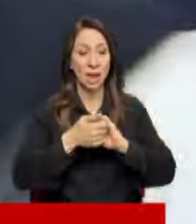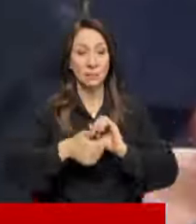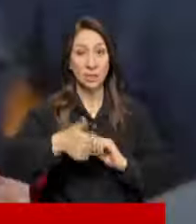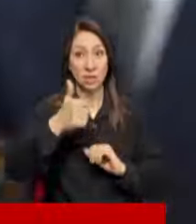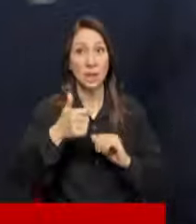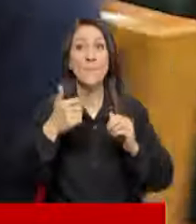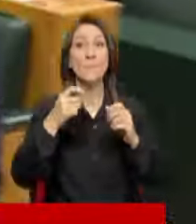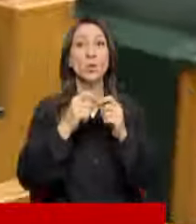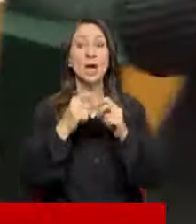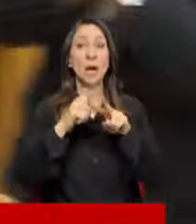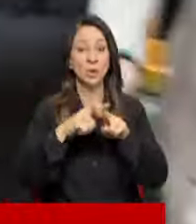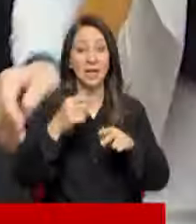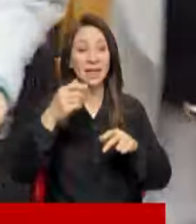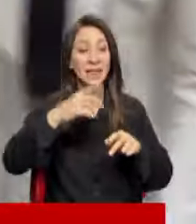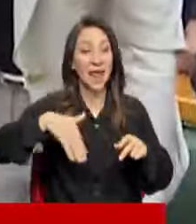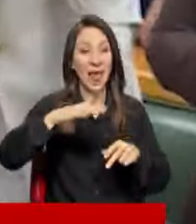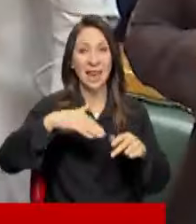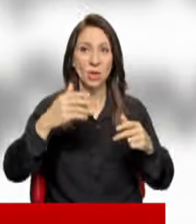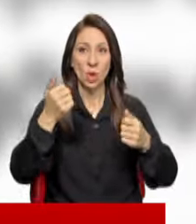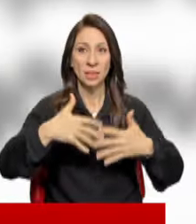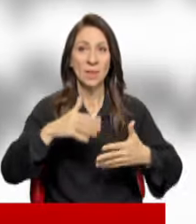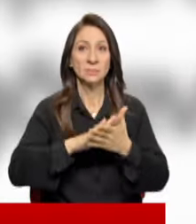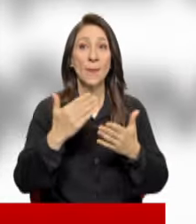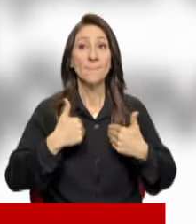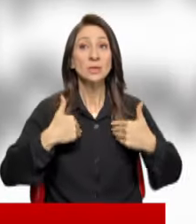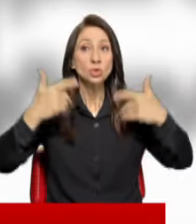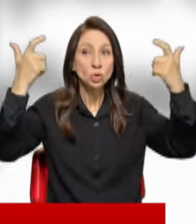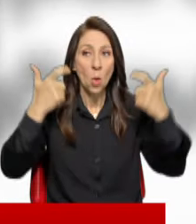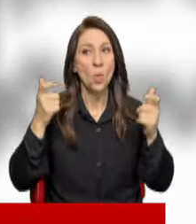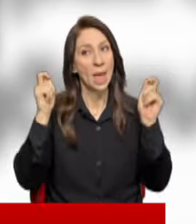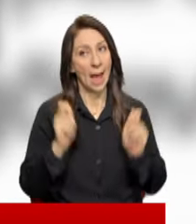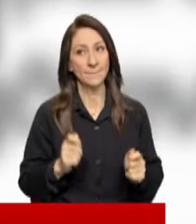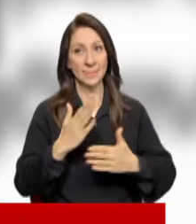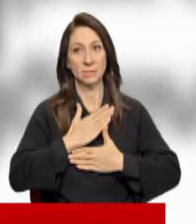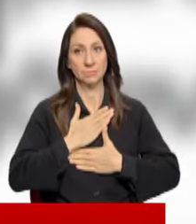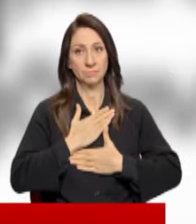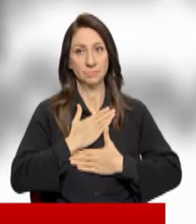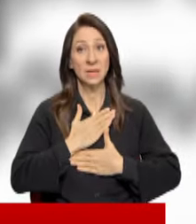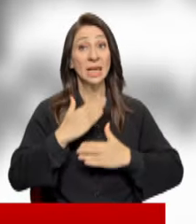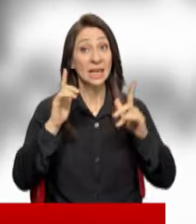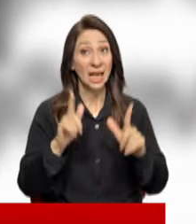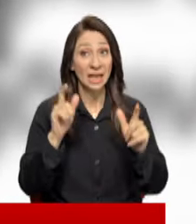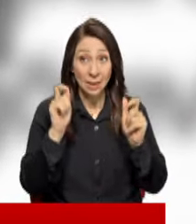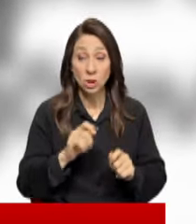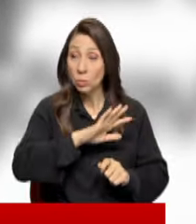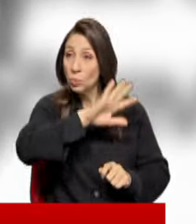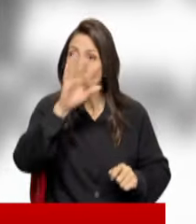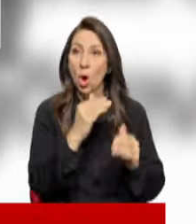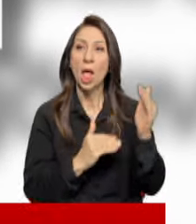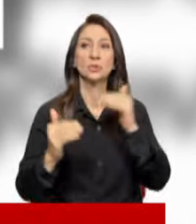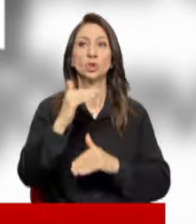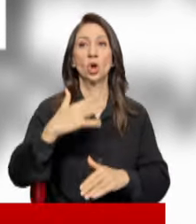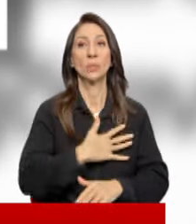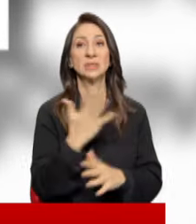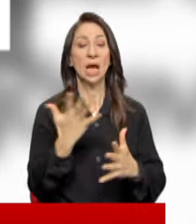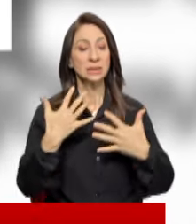Başkanlığı, Burak Akbulut, yerel yönetimler görevinden ayrıldı. Ben üzerime düşen sorumluluğu yerine getirerek gerek yapılacak olan olağanüstü